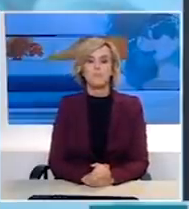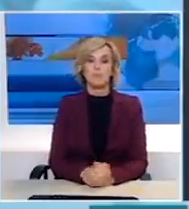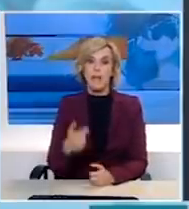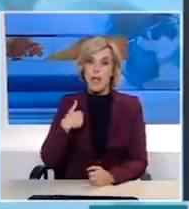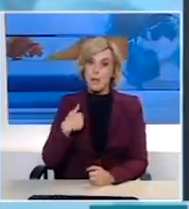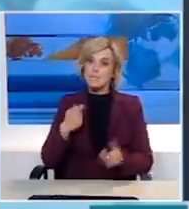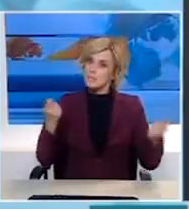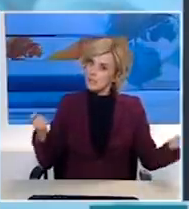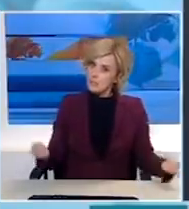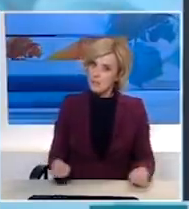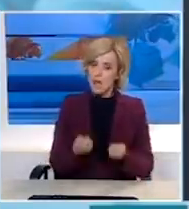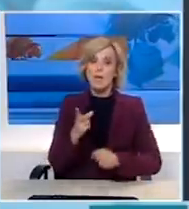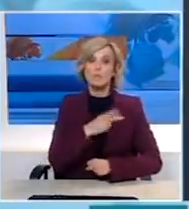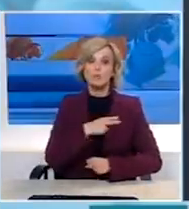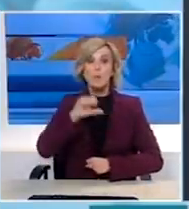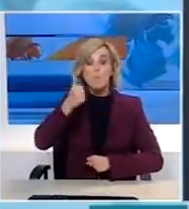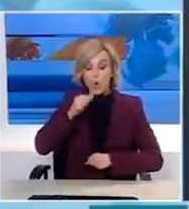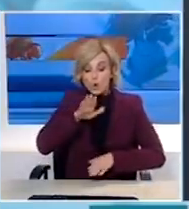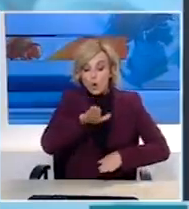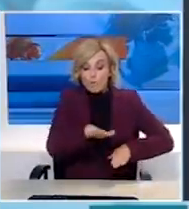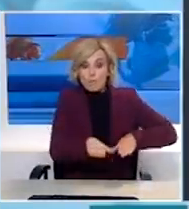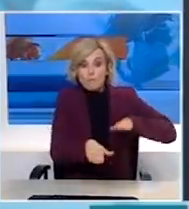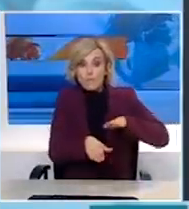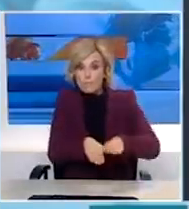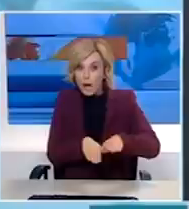το πρώτο βήμα και προχωράμε δυνατά.